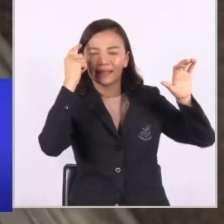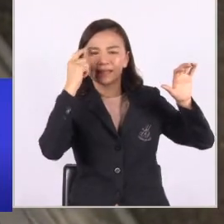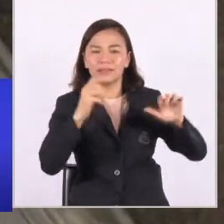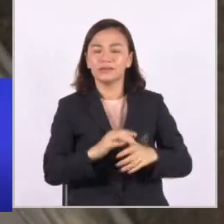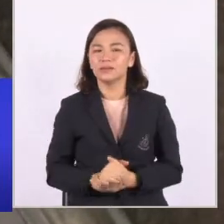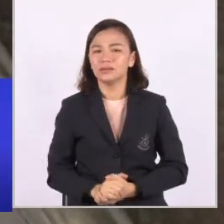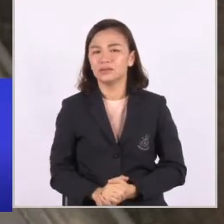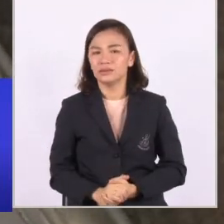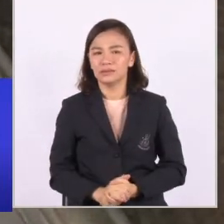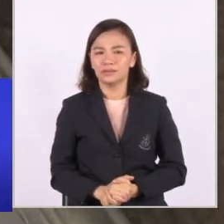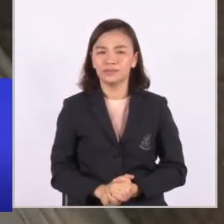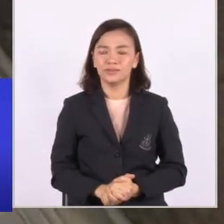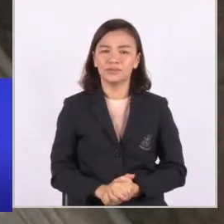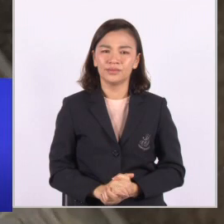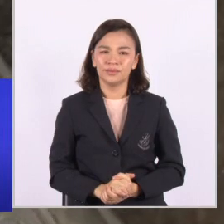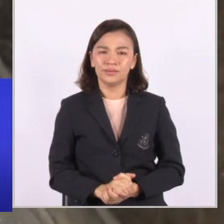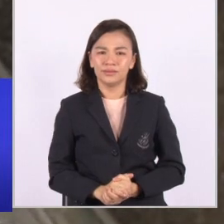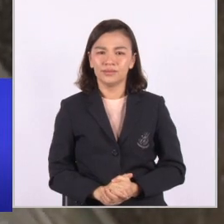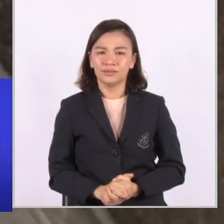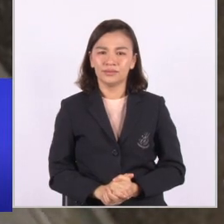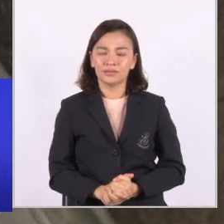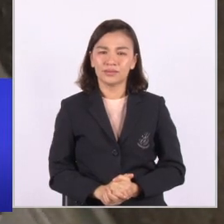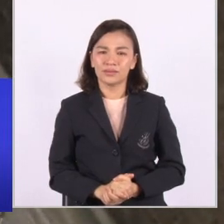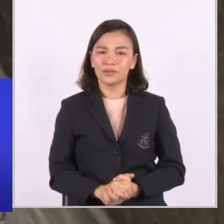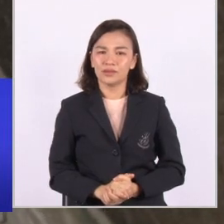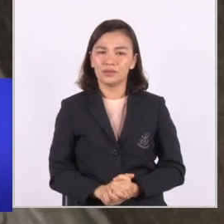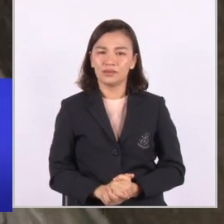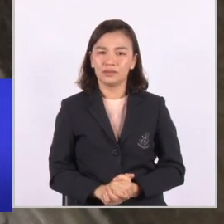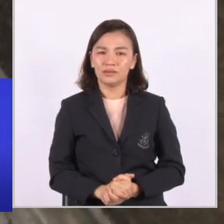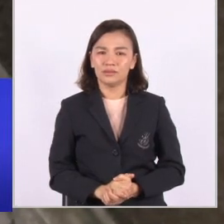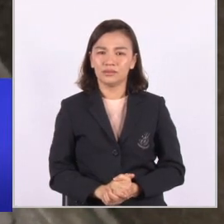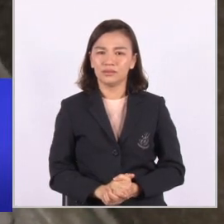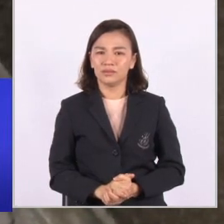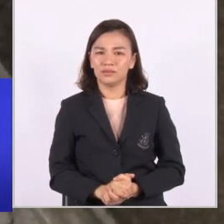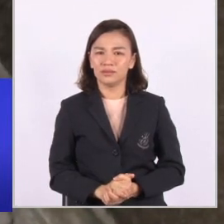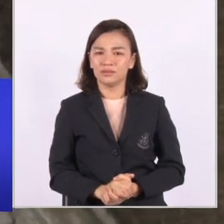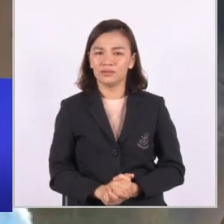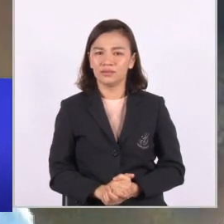กายออกจากรถนะคะ เดี๋ยวฟังเสียงแม่หน่อยนะครับ